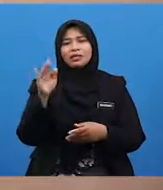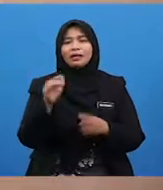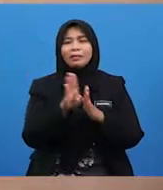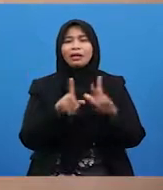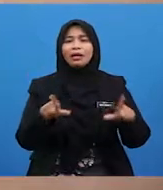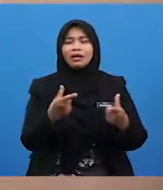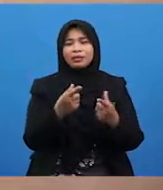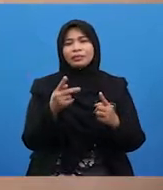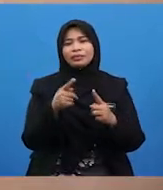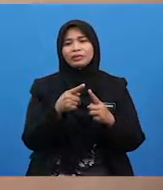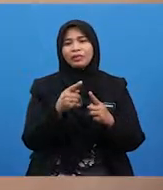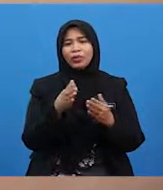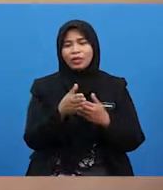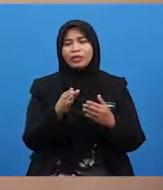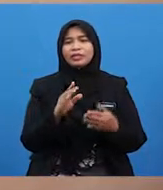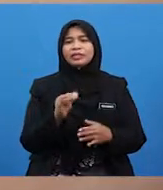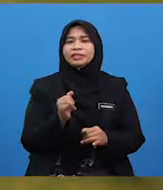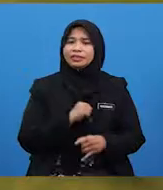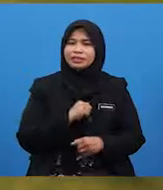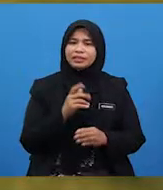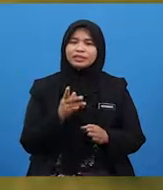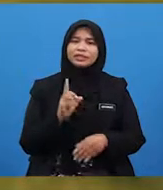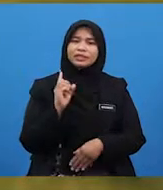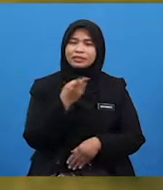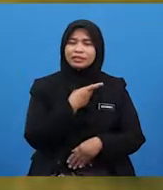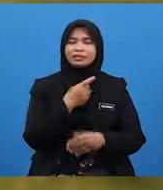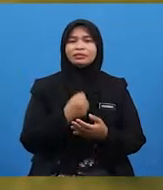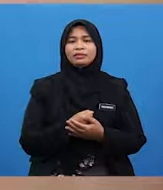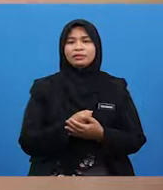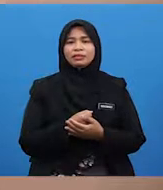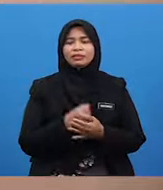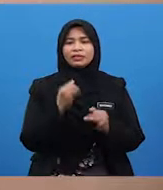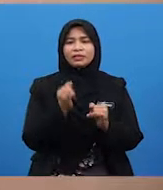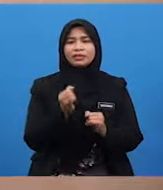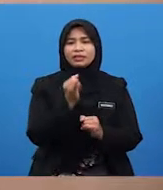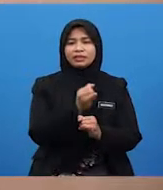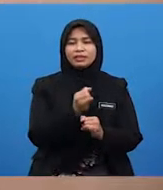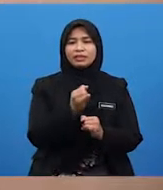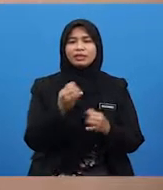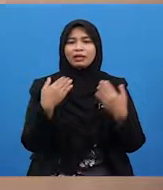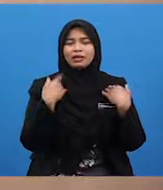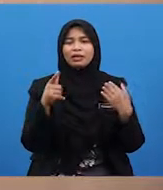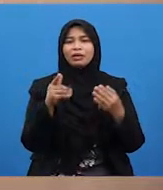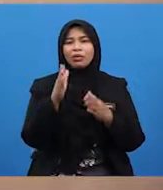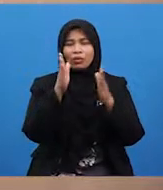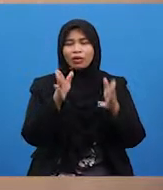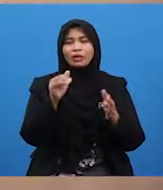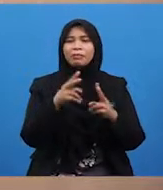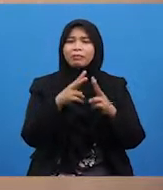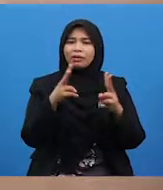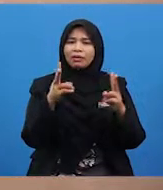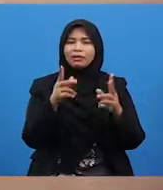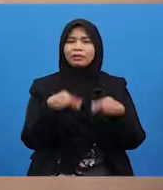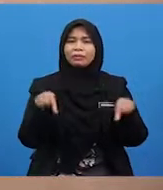akan terlebih dahulu diketahui oleh jiran. Oleh itu, jiran merupakan orang yang paling penting dalam